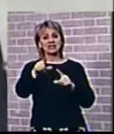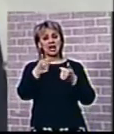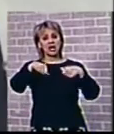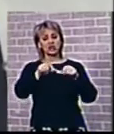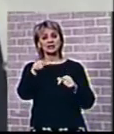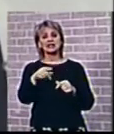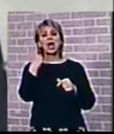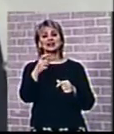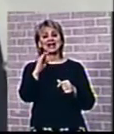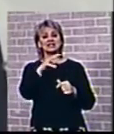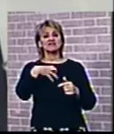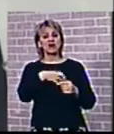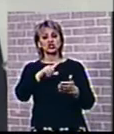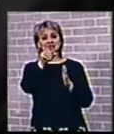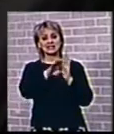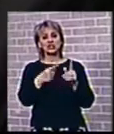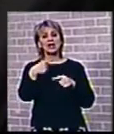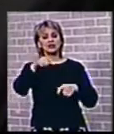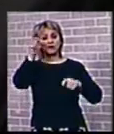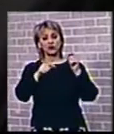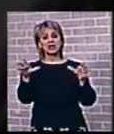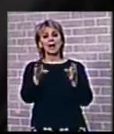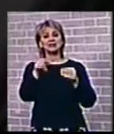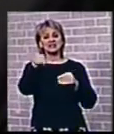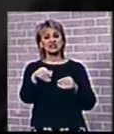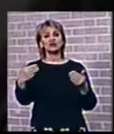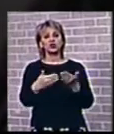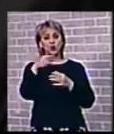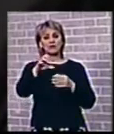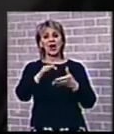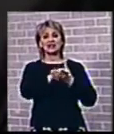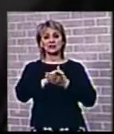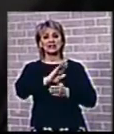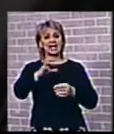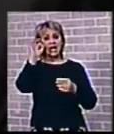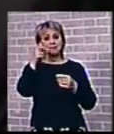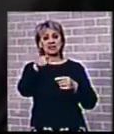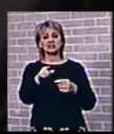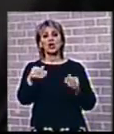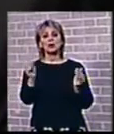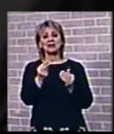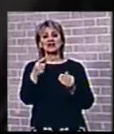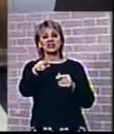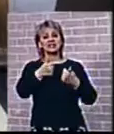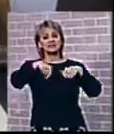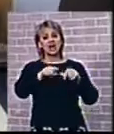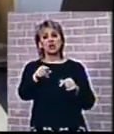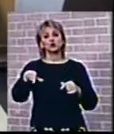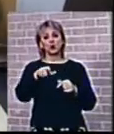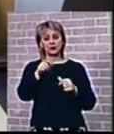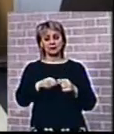организаций. И одна из важных задач этого форума – объединить их в новую ассоциацию некоммерческих микрофинансовых организаций